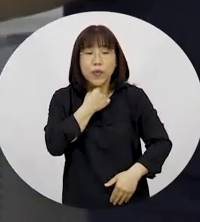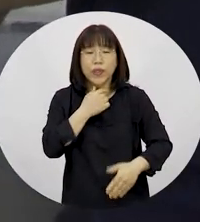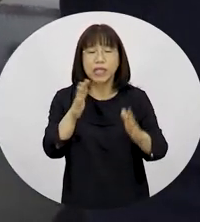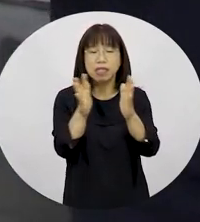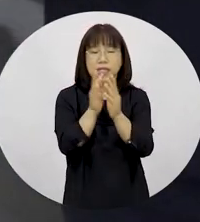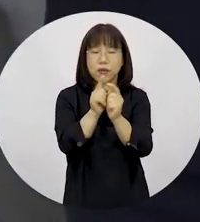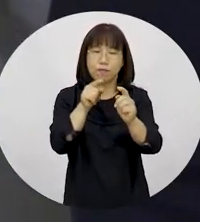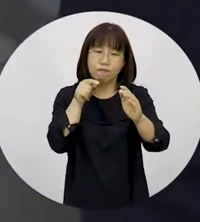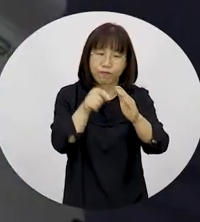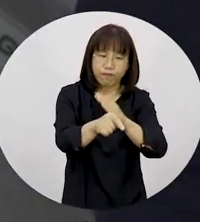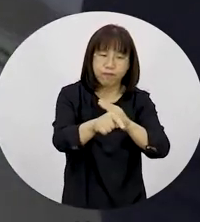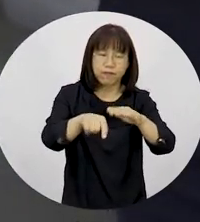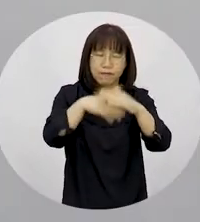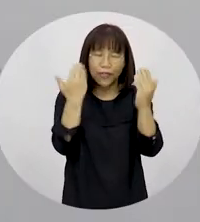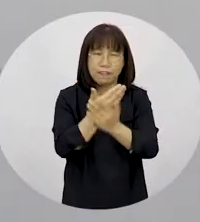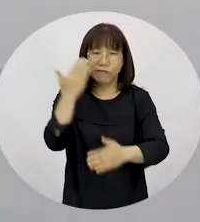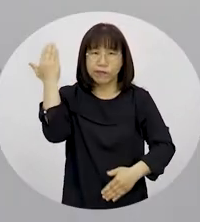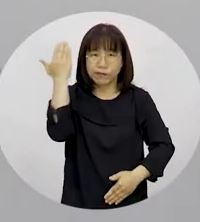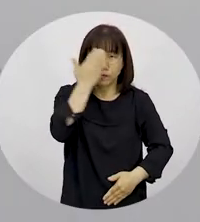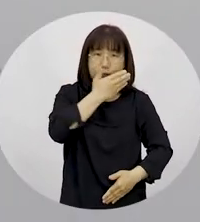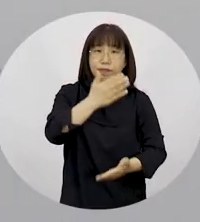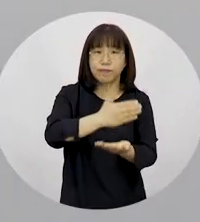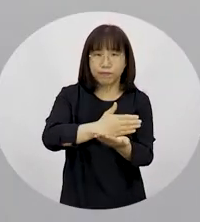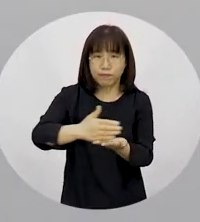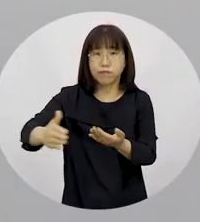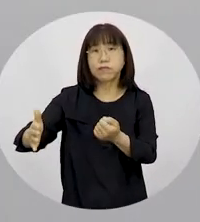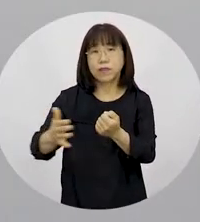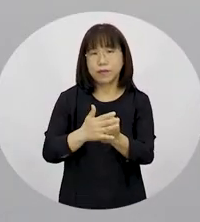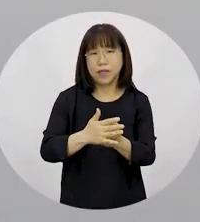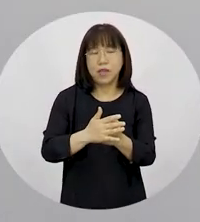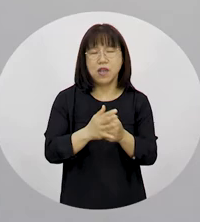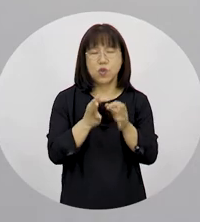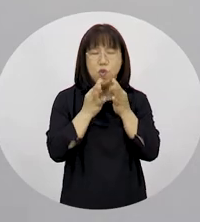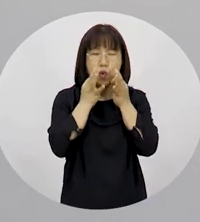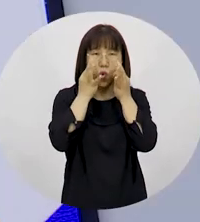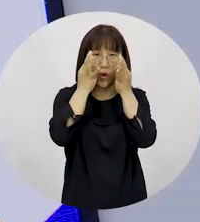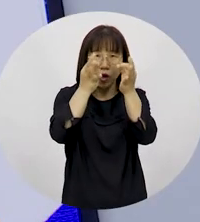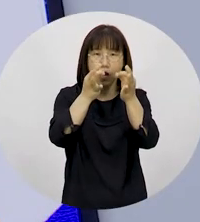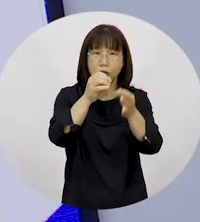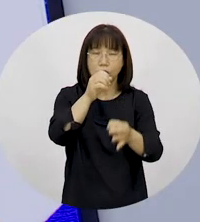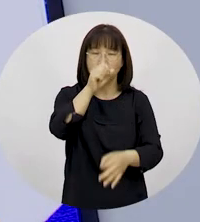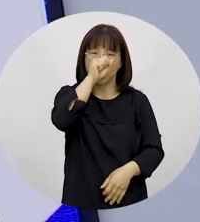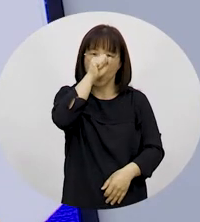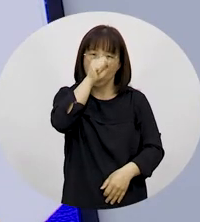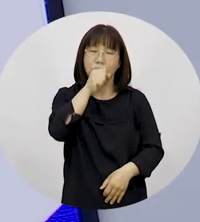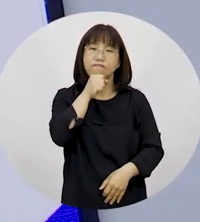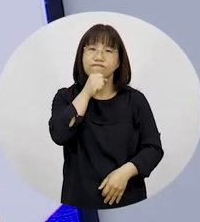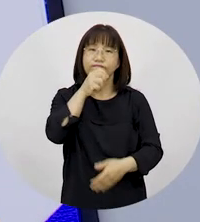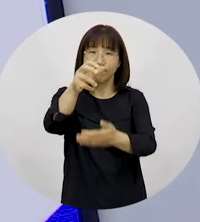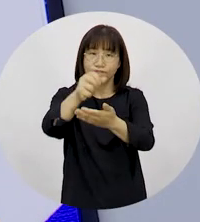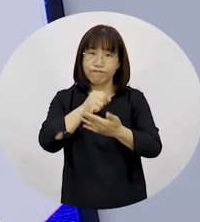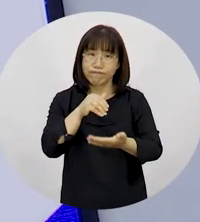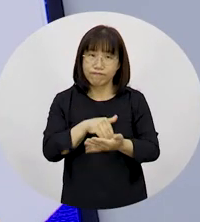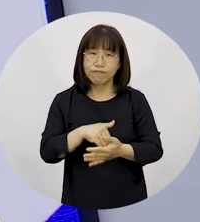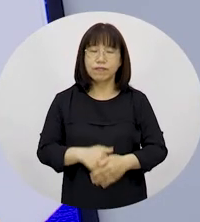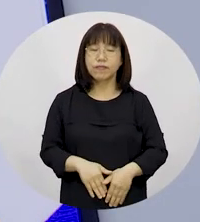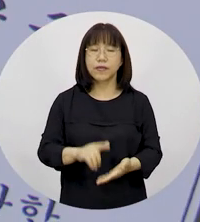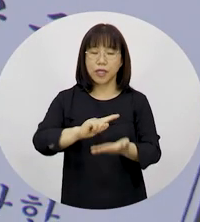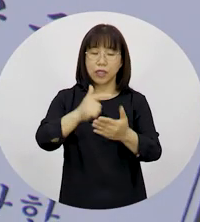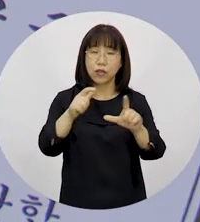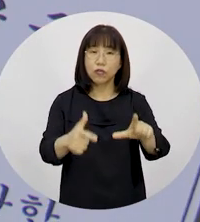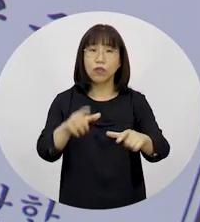주민에게 직접 찾아가 방역 소독을 해주는 등 민관이 함께 코론 알고 극복을 위해 노력한 좀 도 좋은 평가를